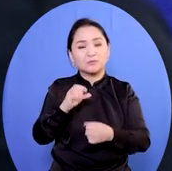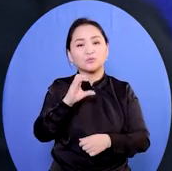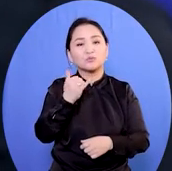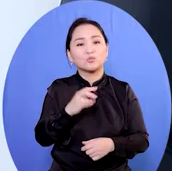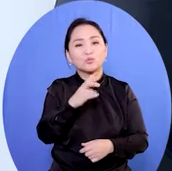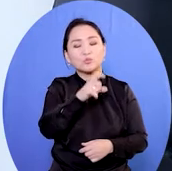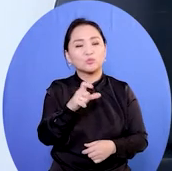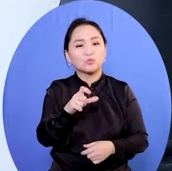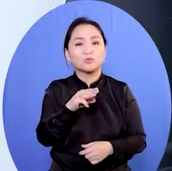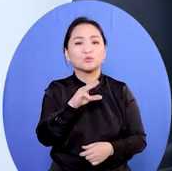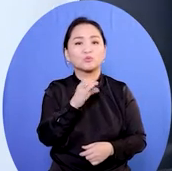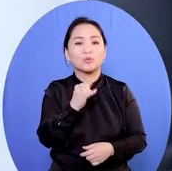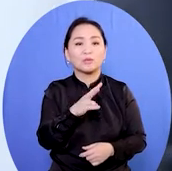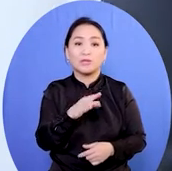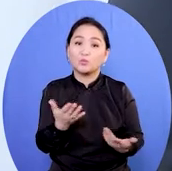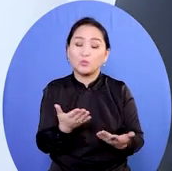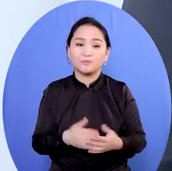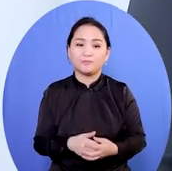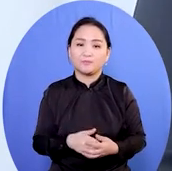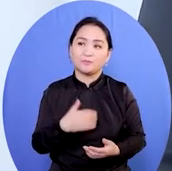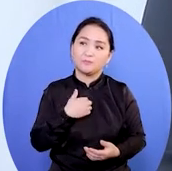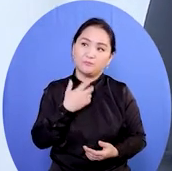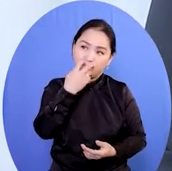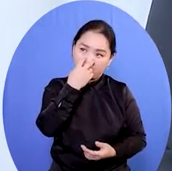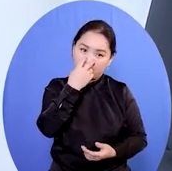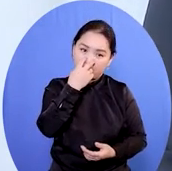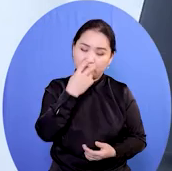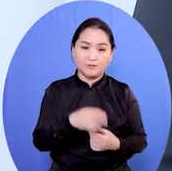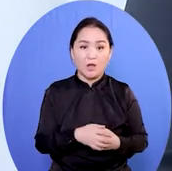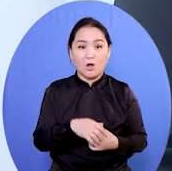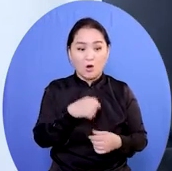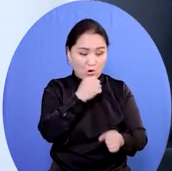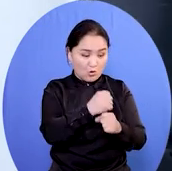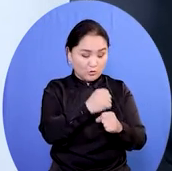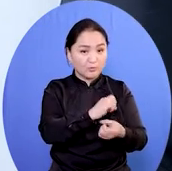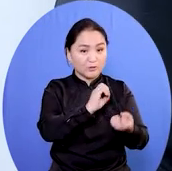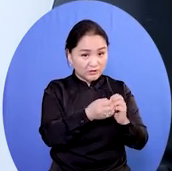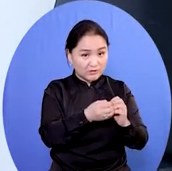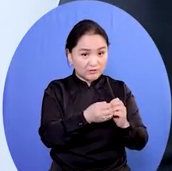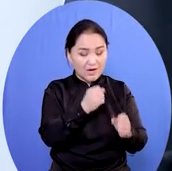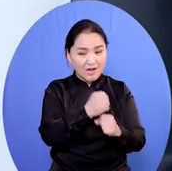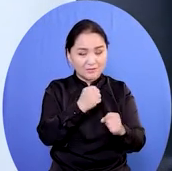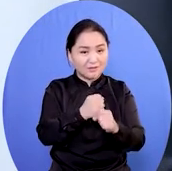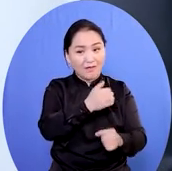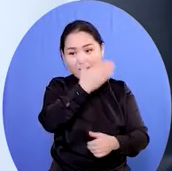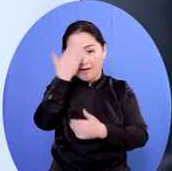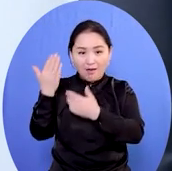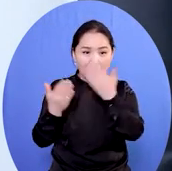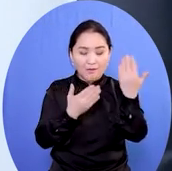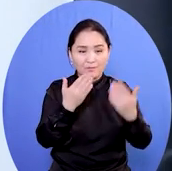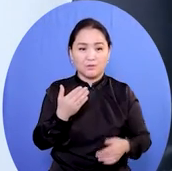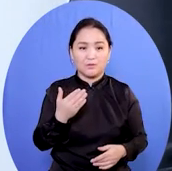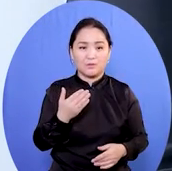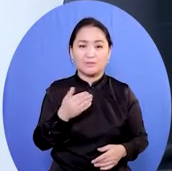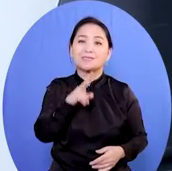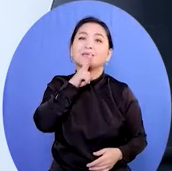За одоо яг миний анзаарч байгаагаар бол тийм ээ. Ер нь зөвхөн хөдөлмөр эрхэлж байгаа одоо хайж байгаа хүмүүс юм. Ерөөсө цалингийн л асуудал үлдсэн. Өөр